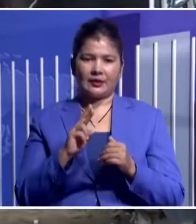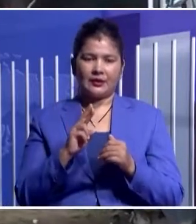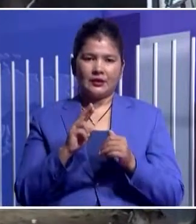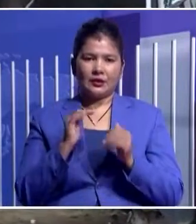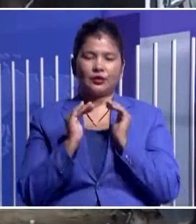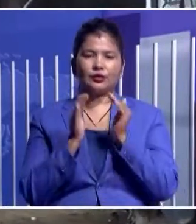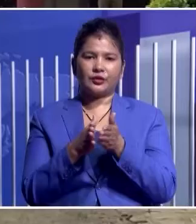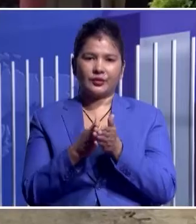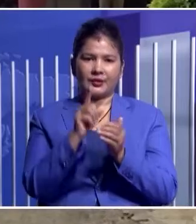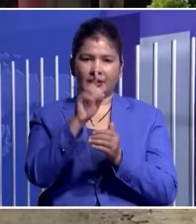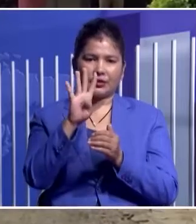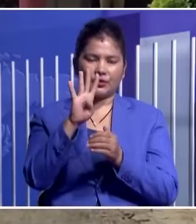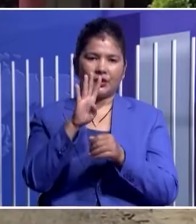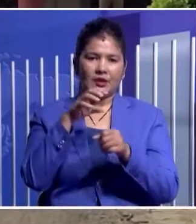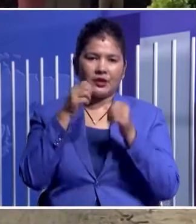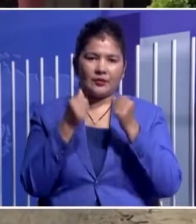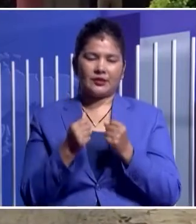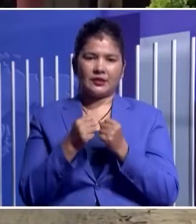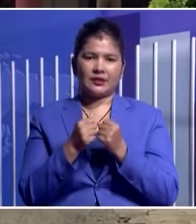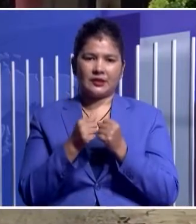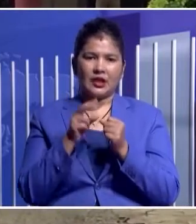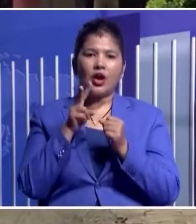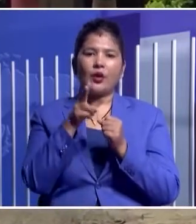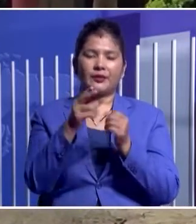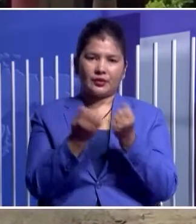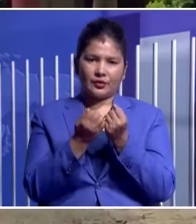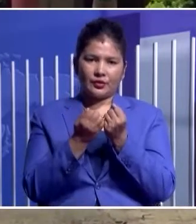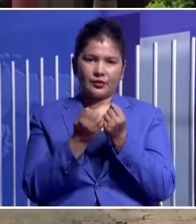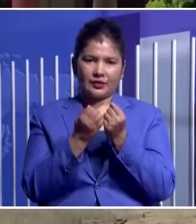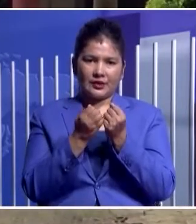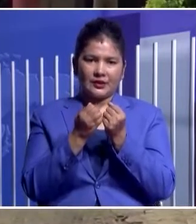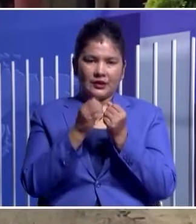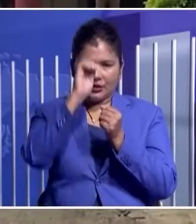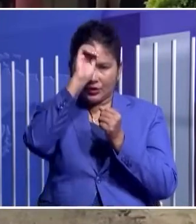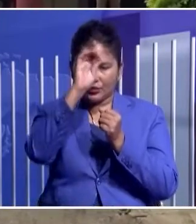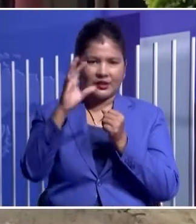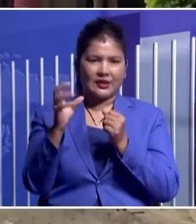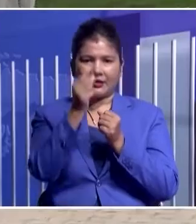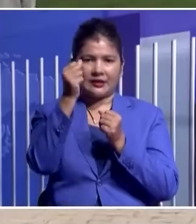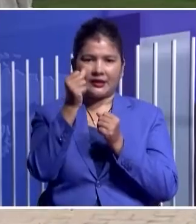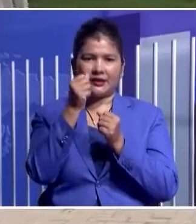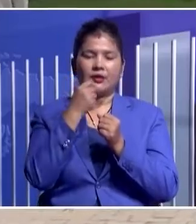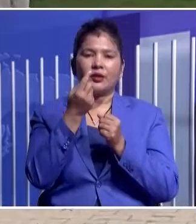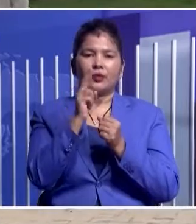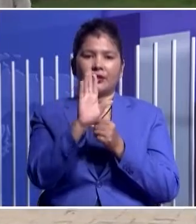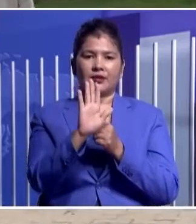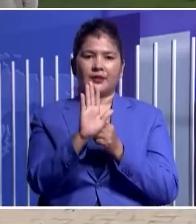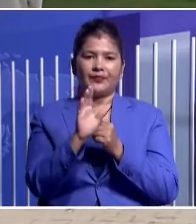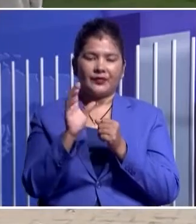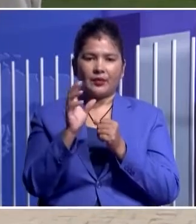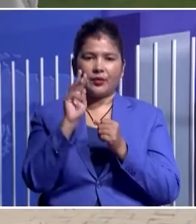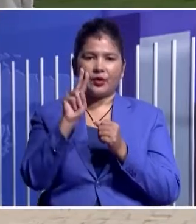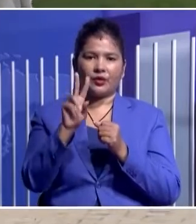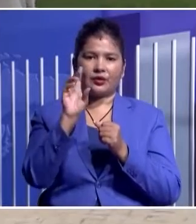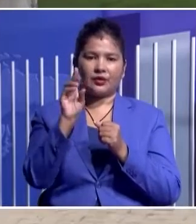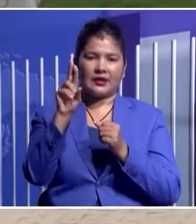निवासी प्रेम बहादुर ओलीको शल्यक्रिया गरिएको प्रतिष्ठानका सूचना अधिकारी निशान दाजु भट्टराईले जानकारी दिनुभयो। भट्टराईका